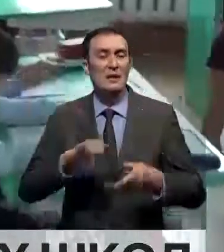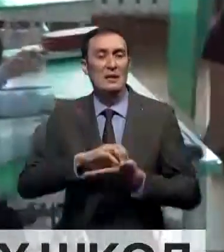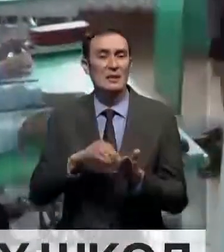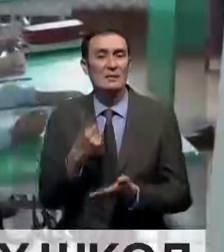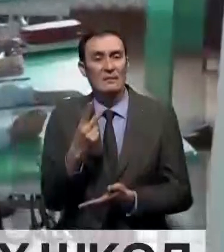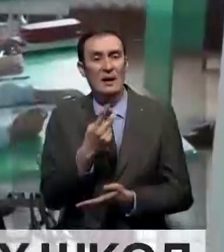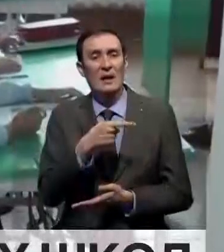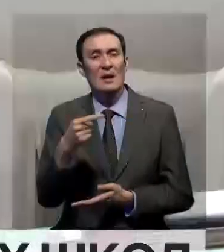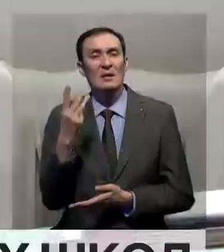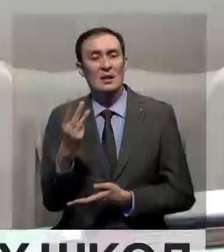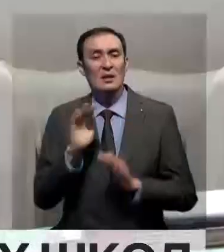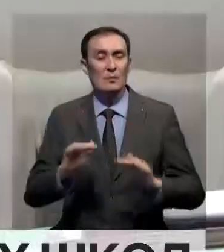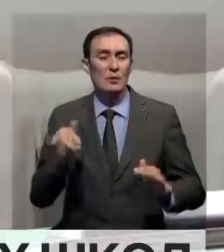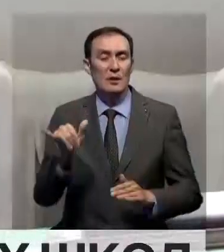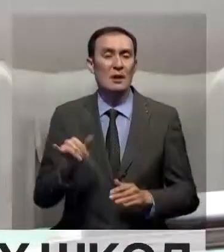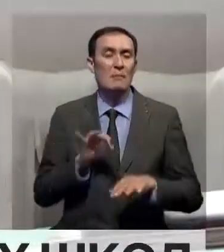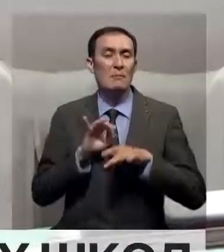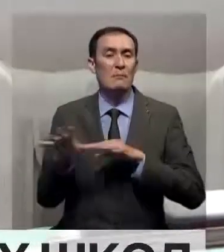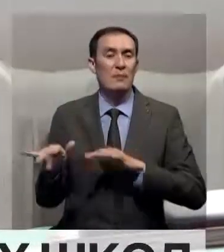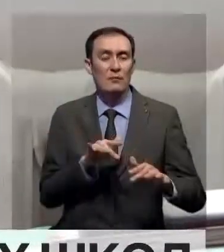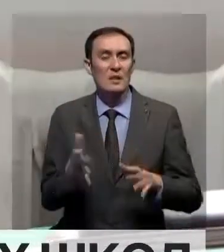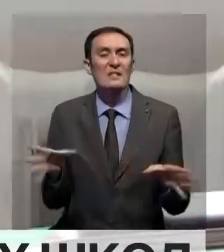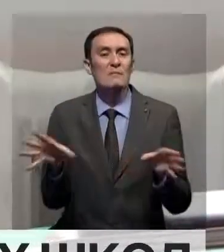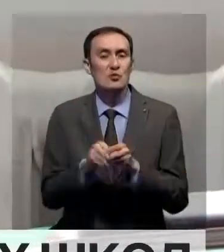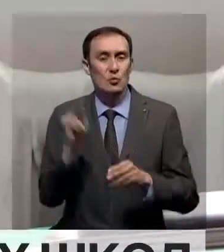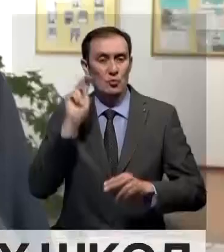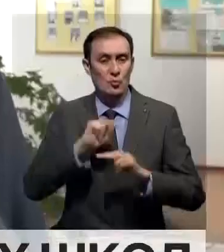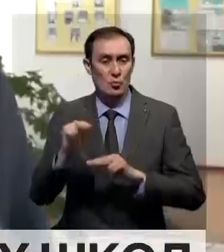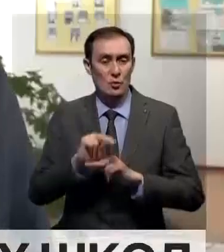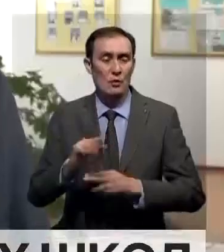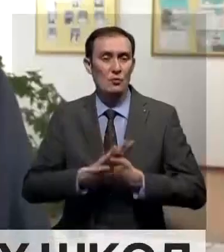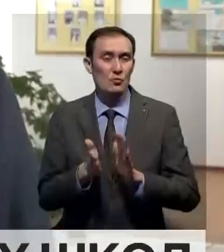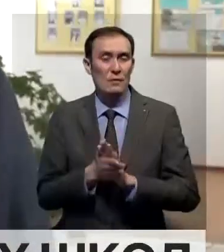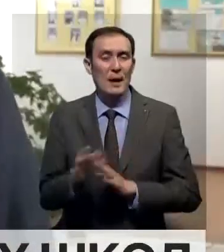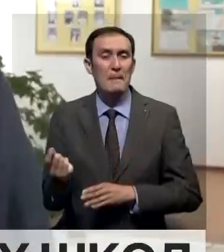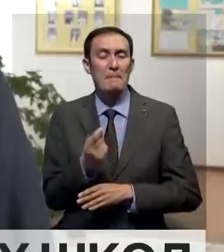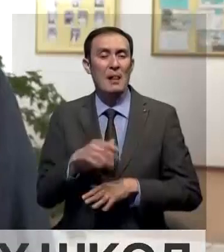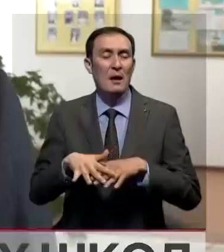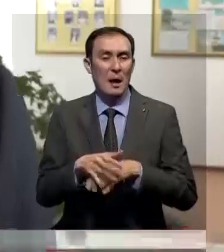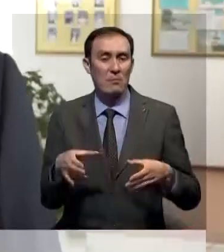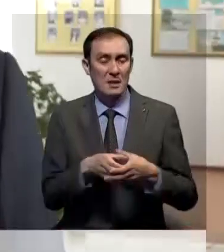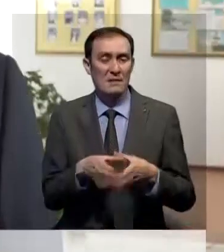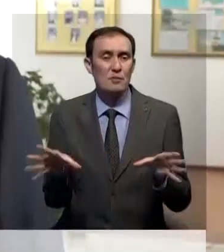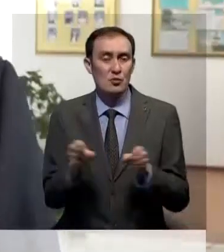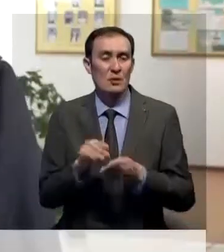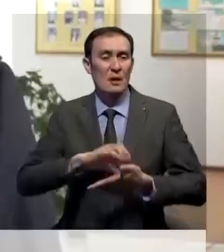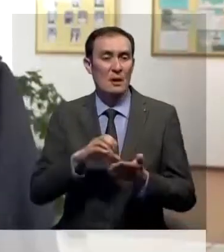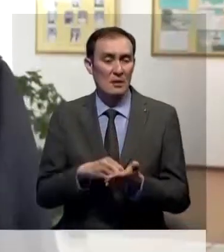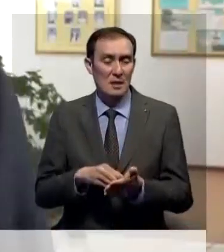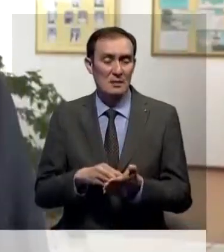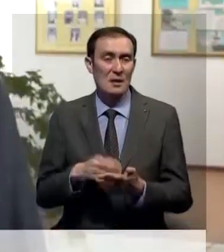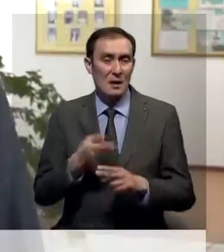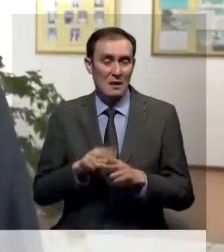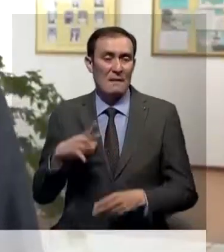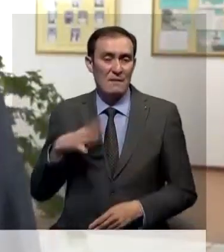по 2-3 ученика. Для них проводят совмещенные уроки. В условиях малокомплектной школы совмещенные классы – это